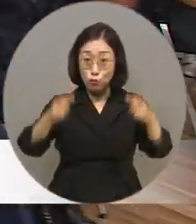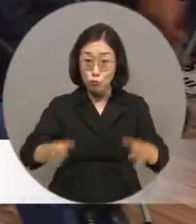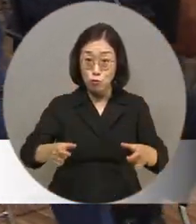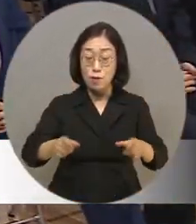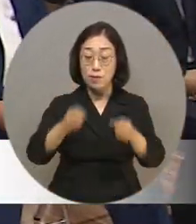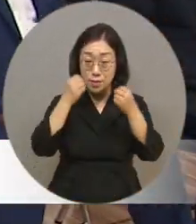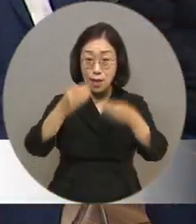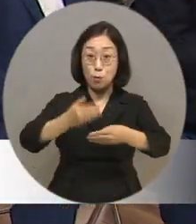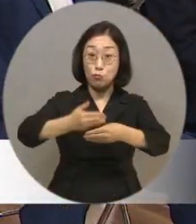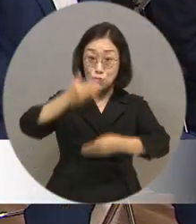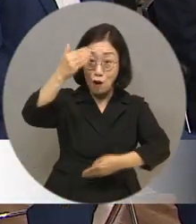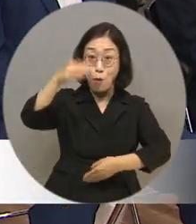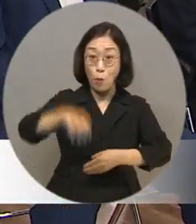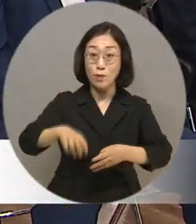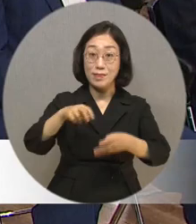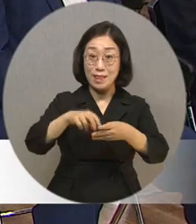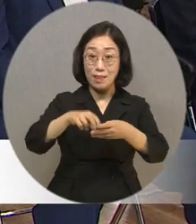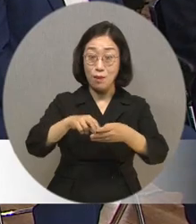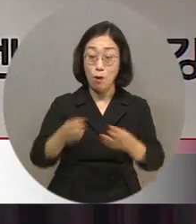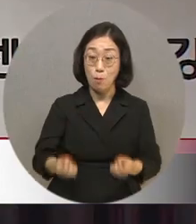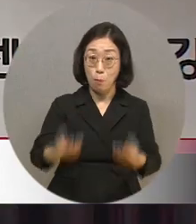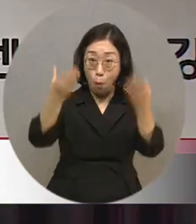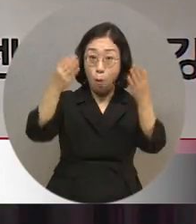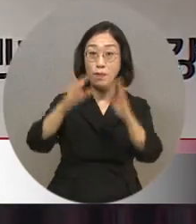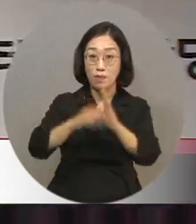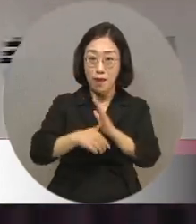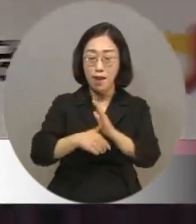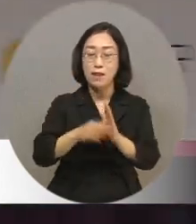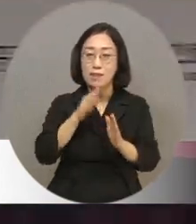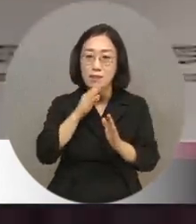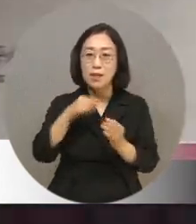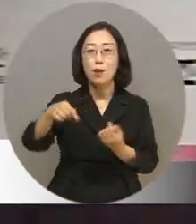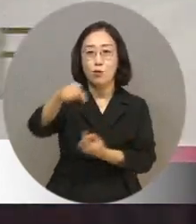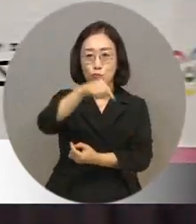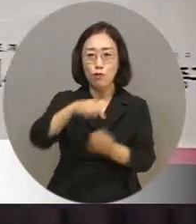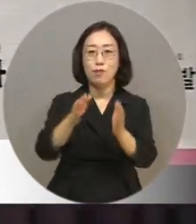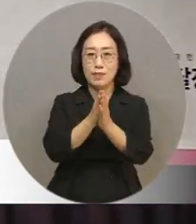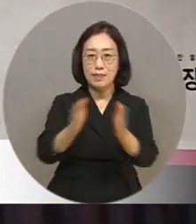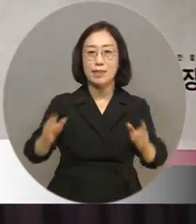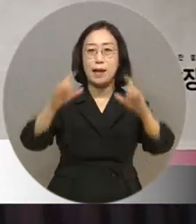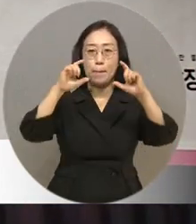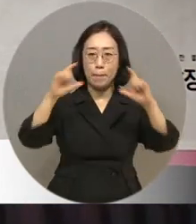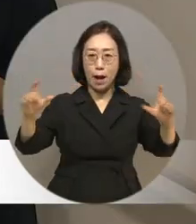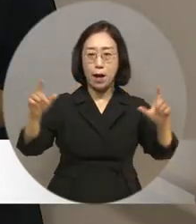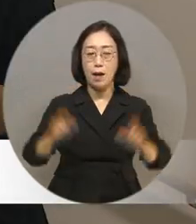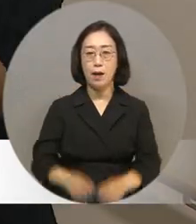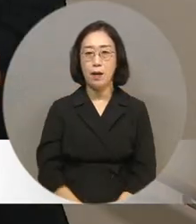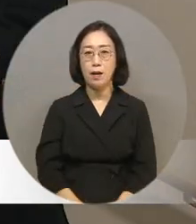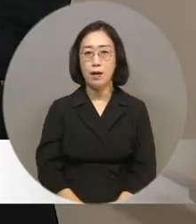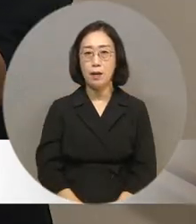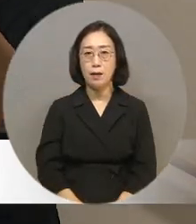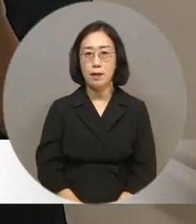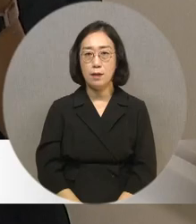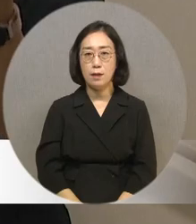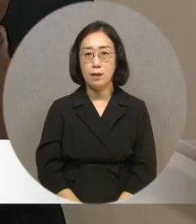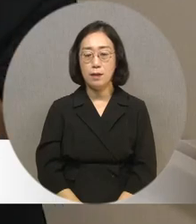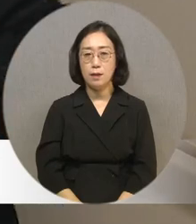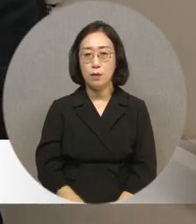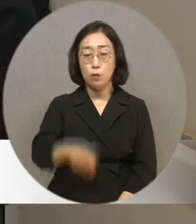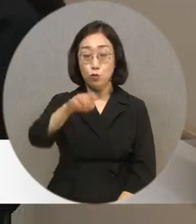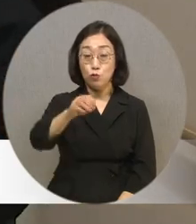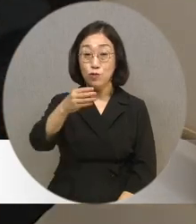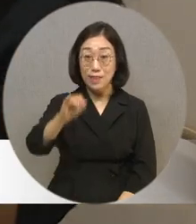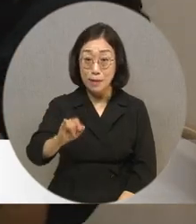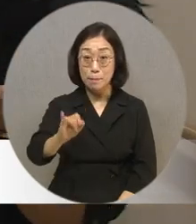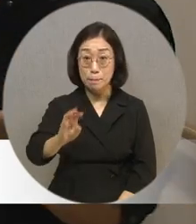장애인 평생 교육센터 개관식을 진행해 본격적인 운영을 알렸습니다 중림 종합복지센터